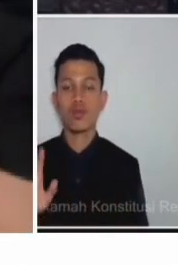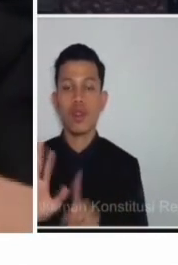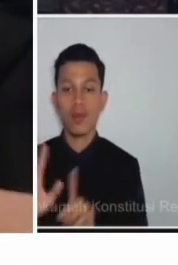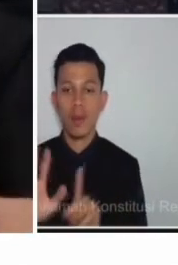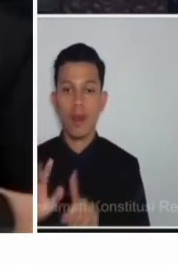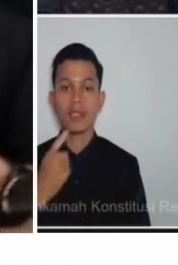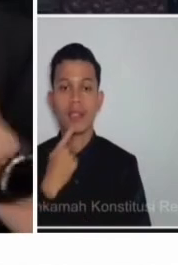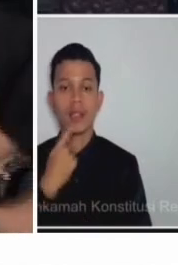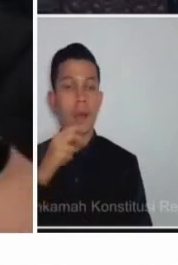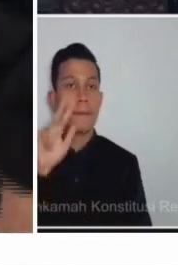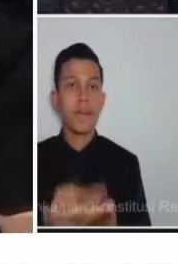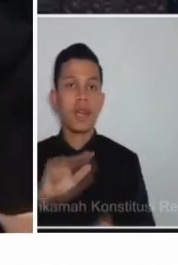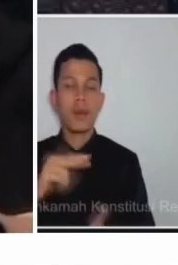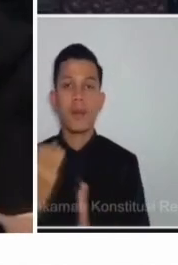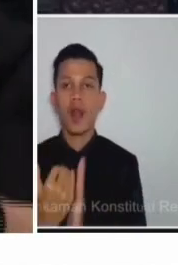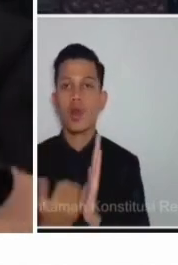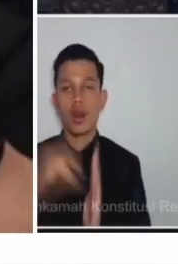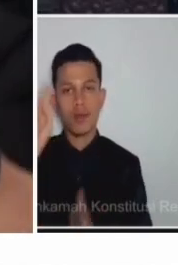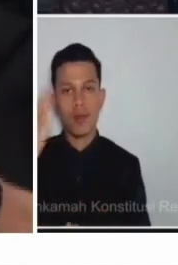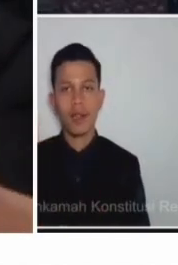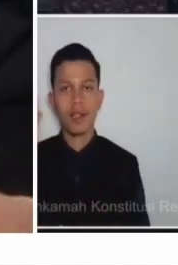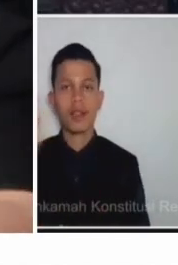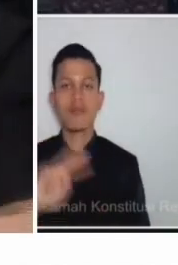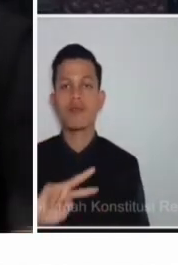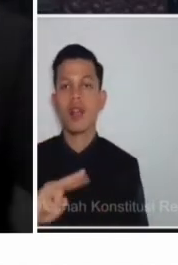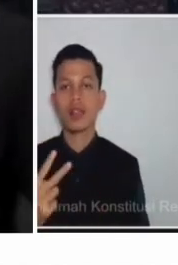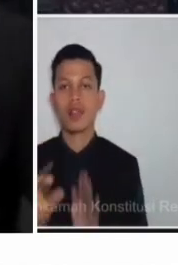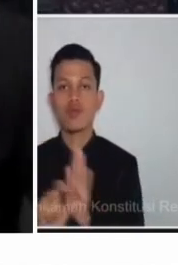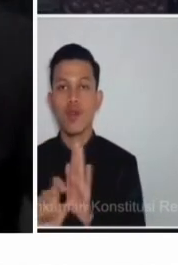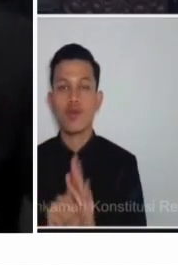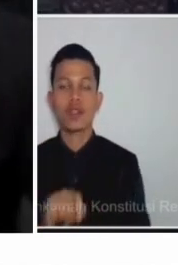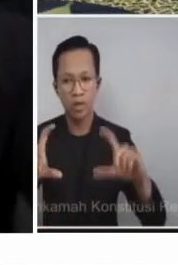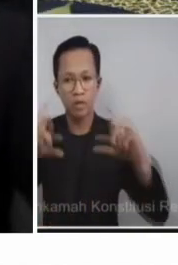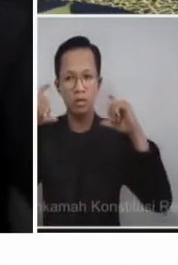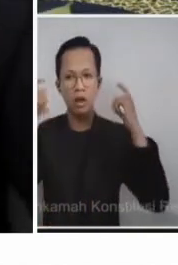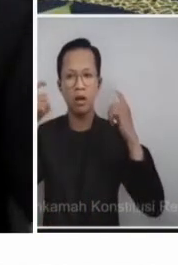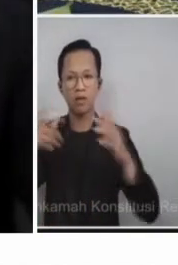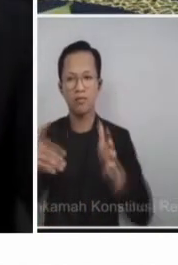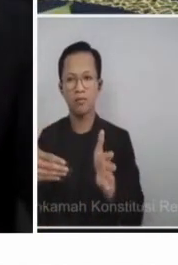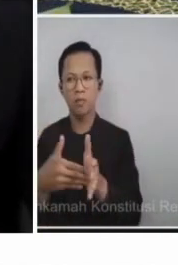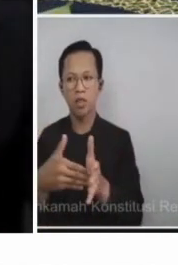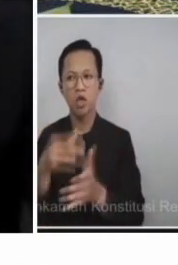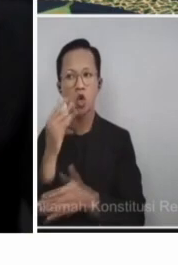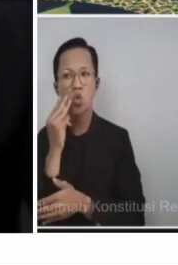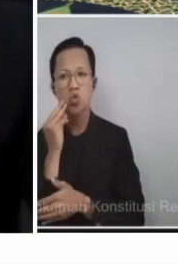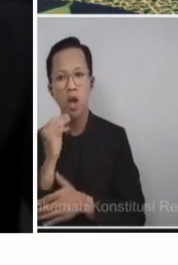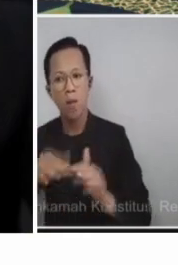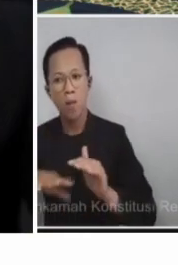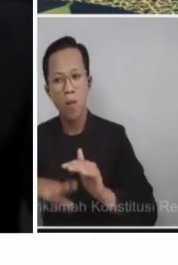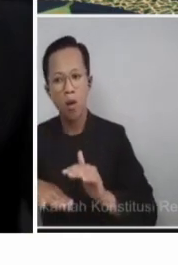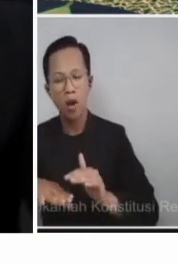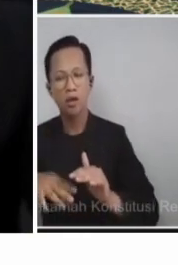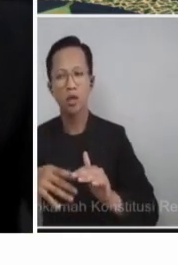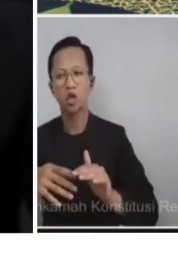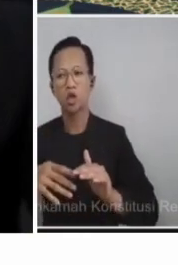maka kepercayaan rakyat akan pudar demikian juga kepercayaan dunia internasional saya khhawatir ini akan mengurangi legitimasi